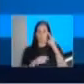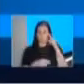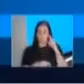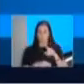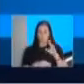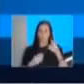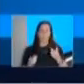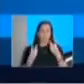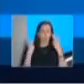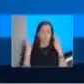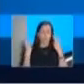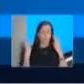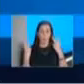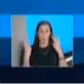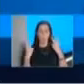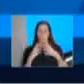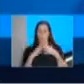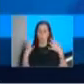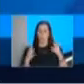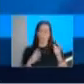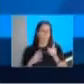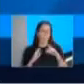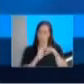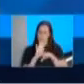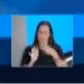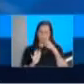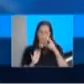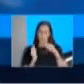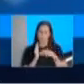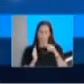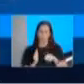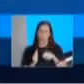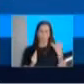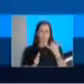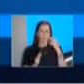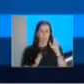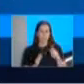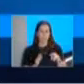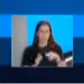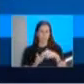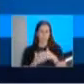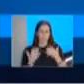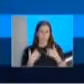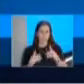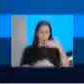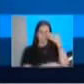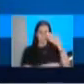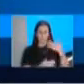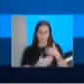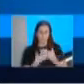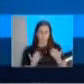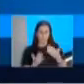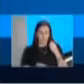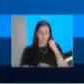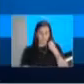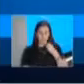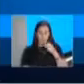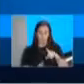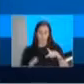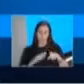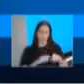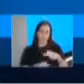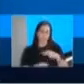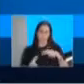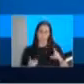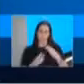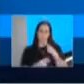חושב שיש בזה חשיבות עליונה, זה לא בסדרי העדיפות. וכאן לנו, כל פעם שאין לנו כמדינה, שאין תקציבים ויש קיצוצים,